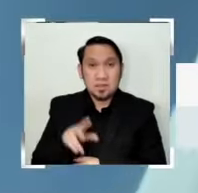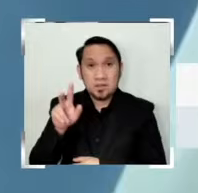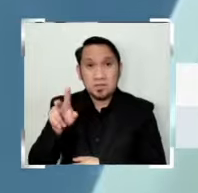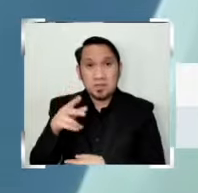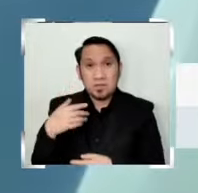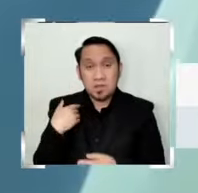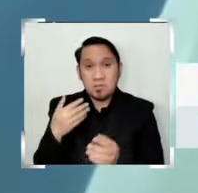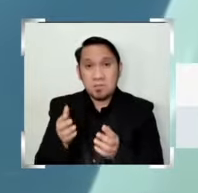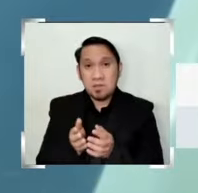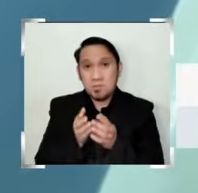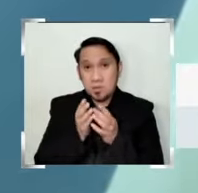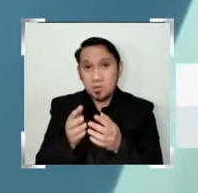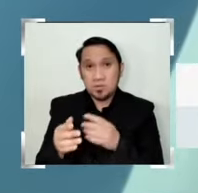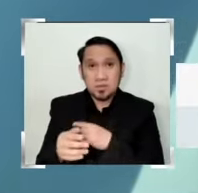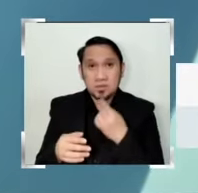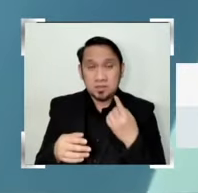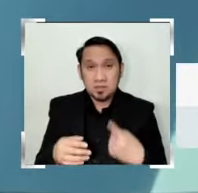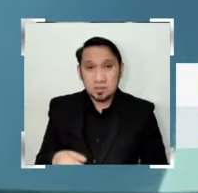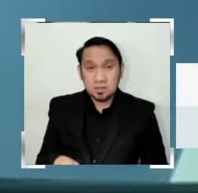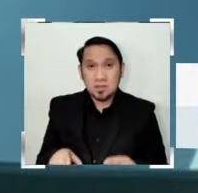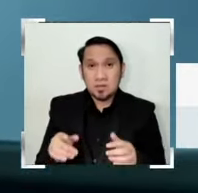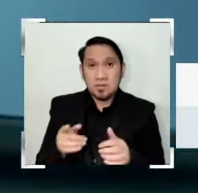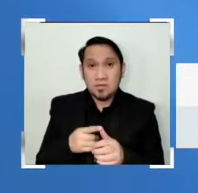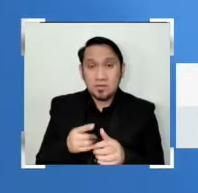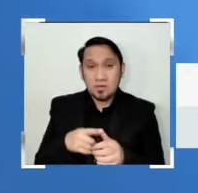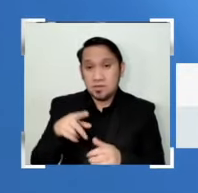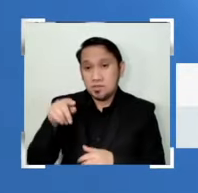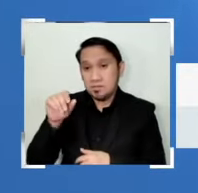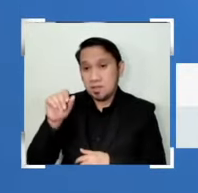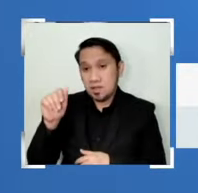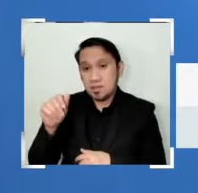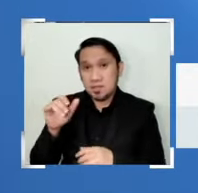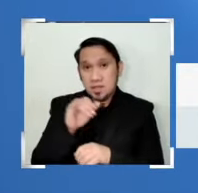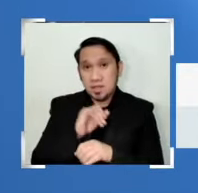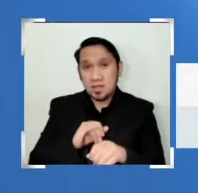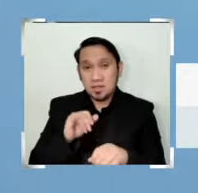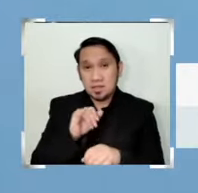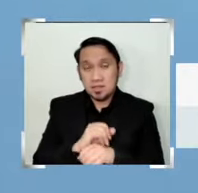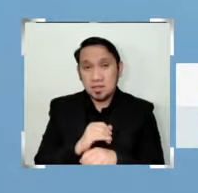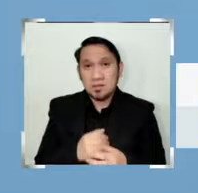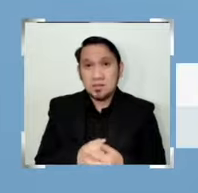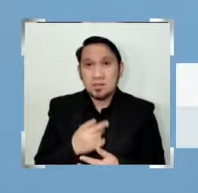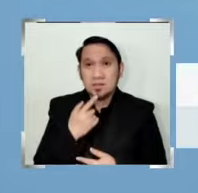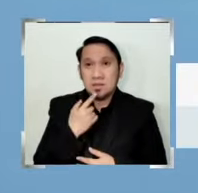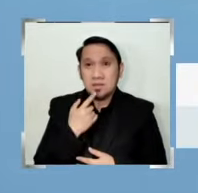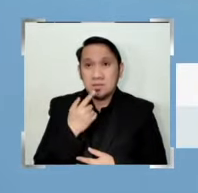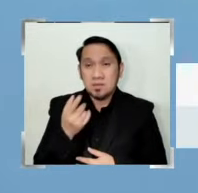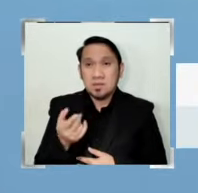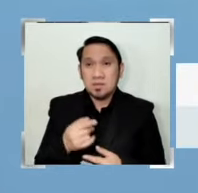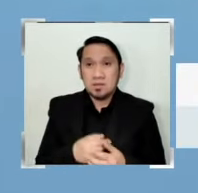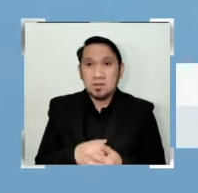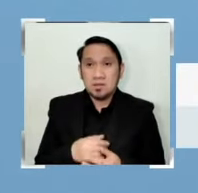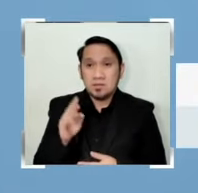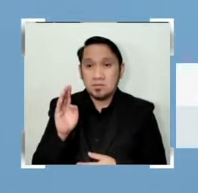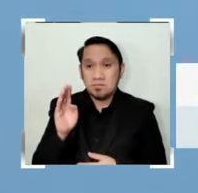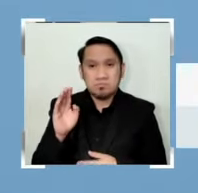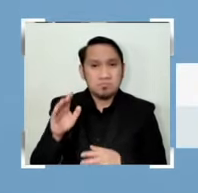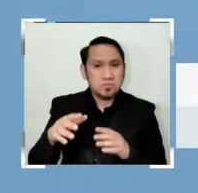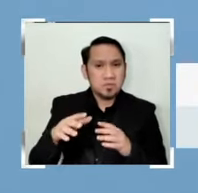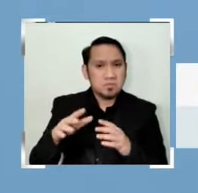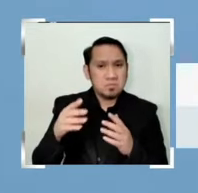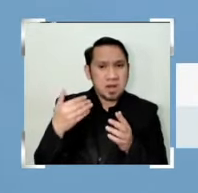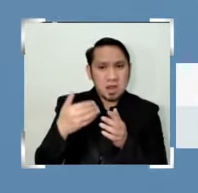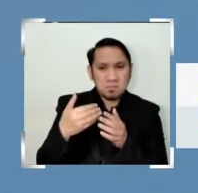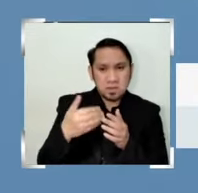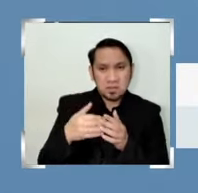China. Una, sa Pag-asa Island na bahagi ng Palawan. Sa tadya ng Philippine Coast Guard, nasa may 4 nautical miles lang daw ang layo sa